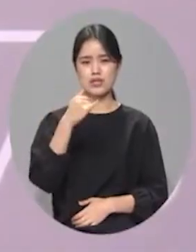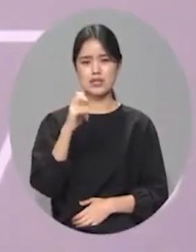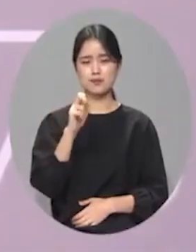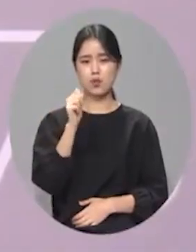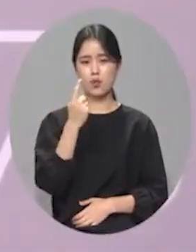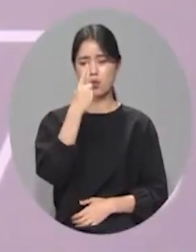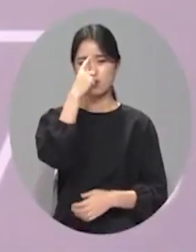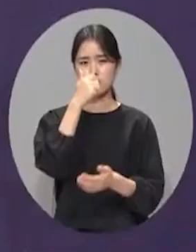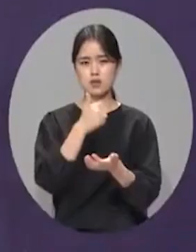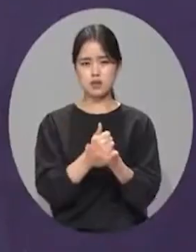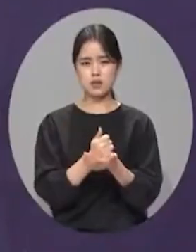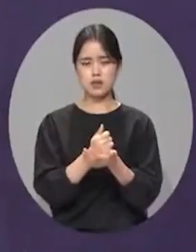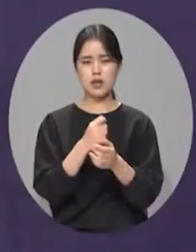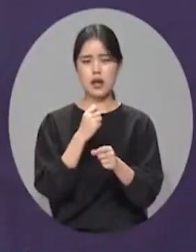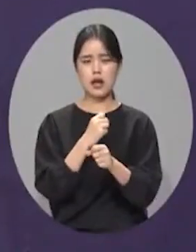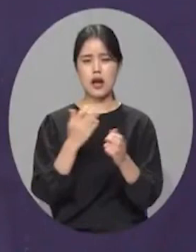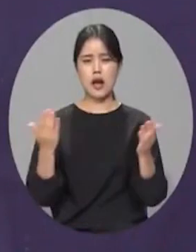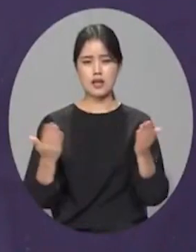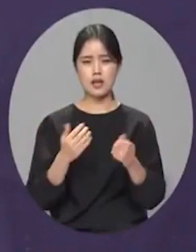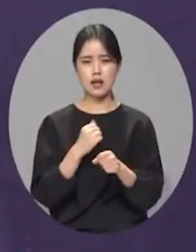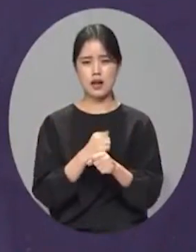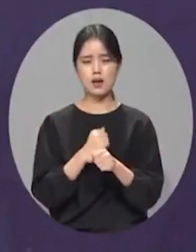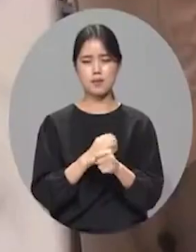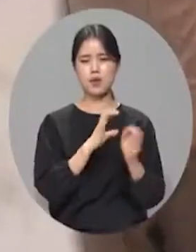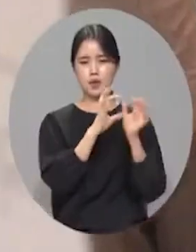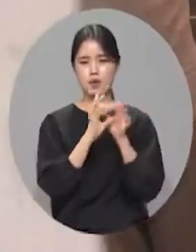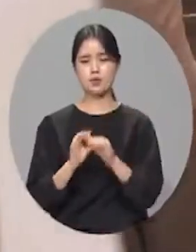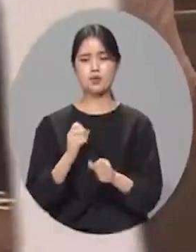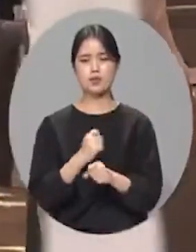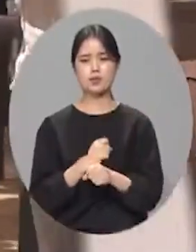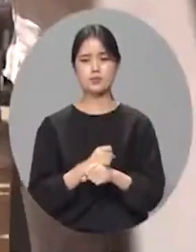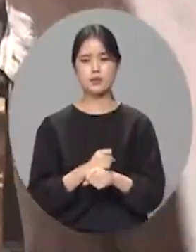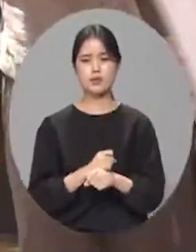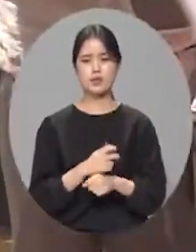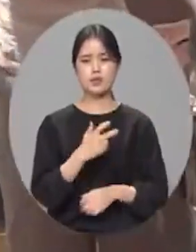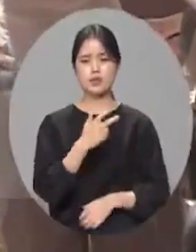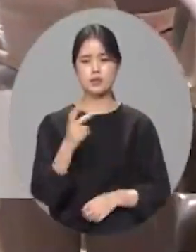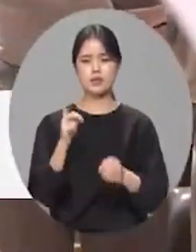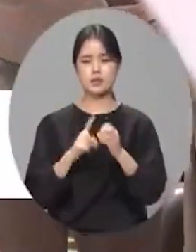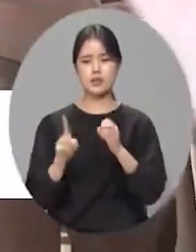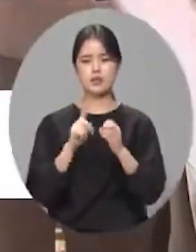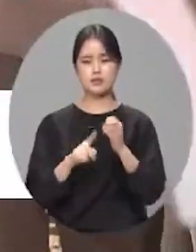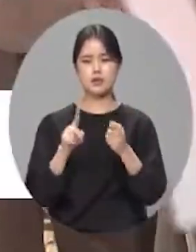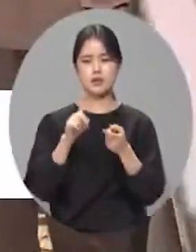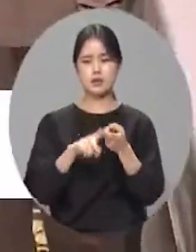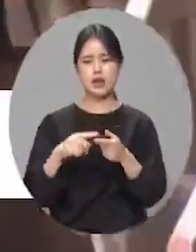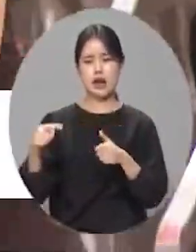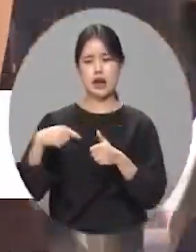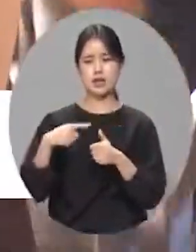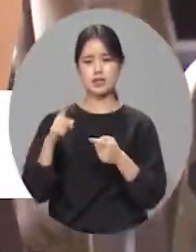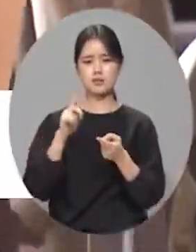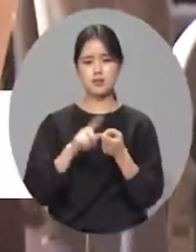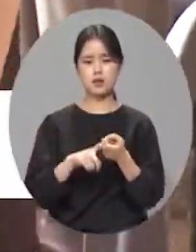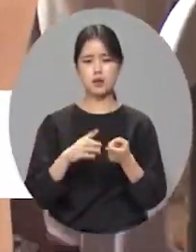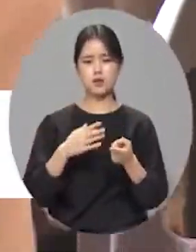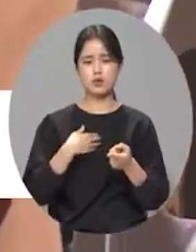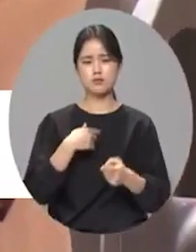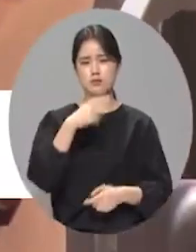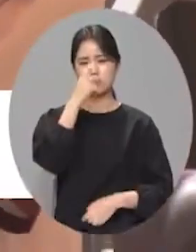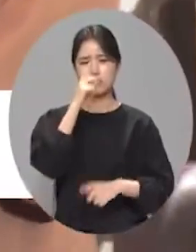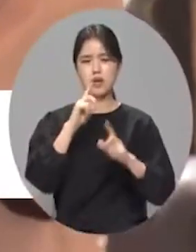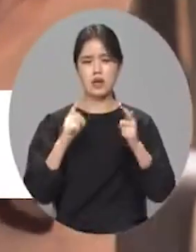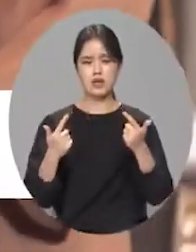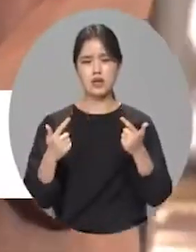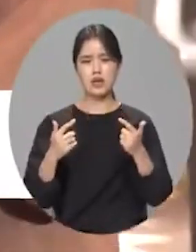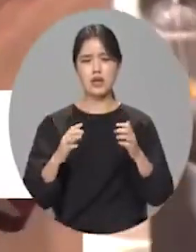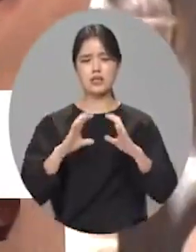사제의 연을 맺은 뒤 출가의 길을 걸어왔습니다. 대승불교의 가르침대로 자신만의 구도가 아니라 세상